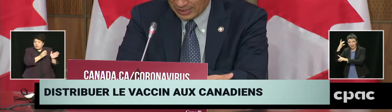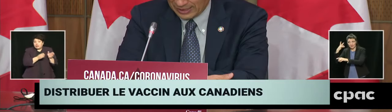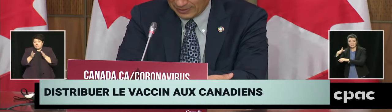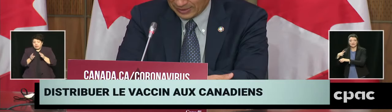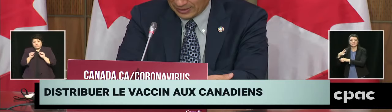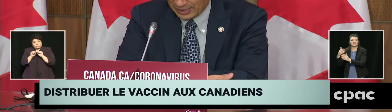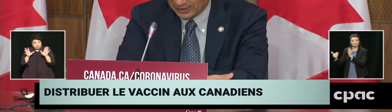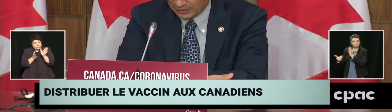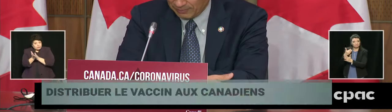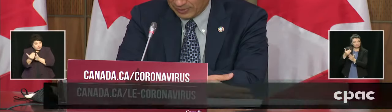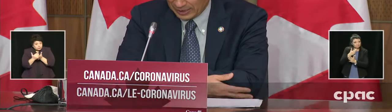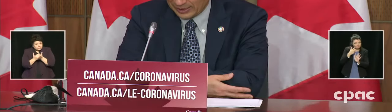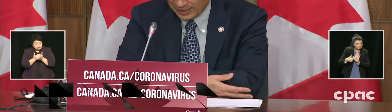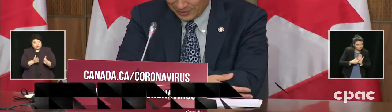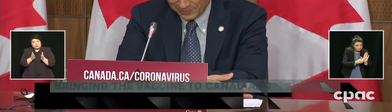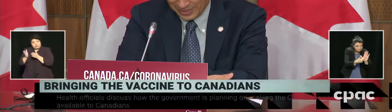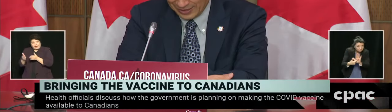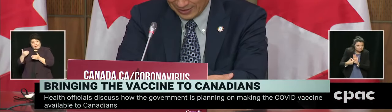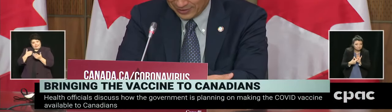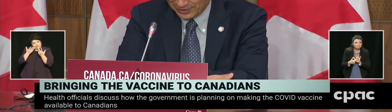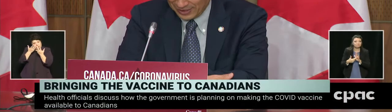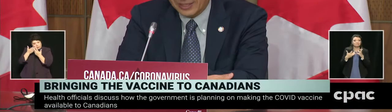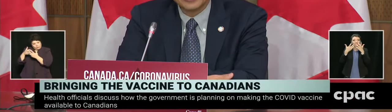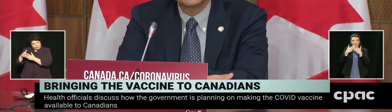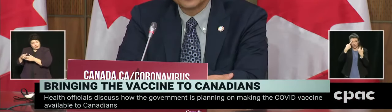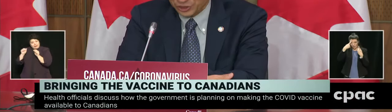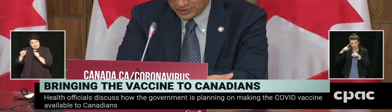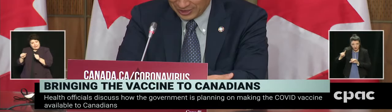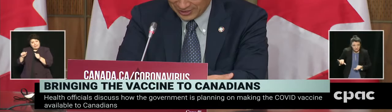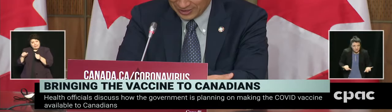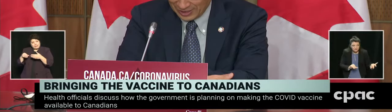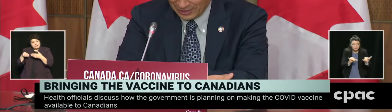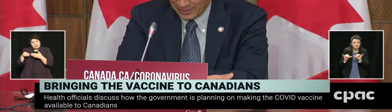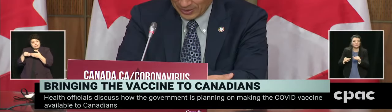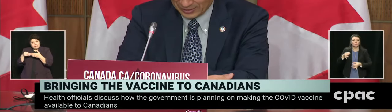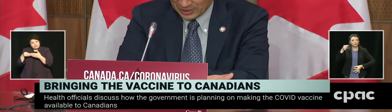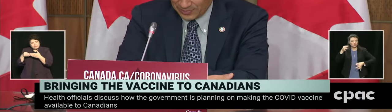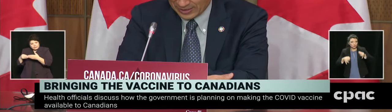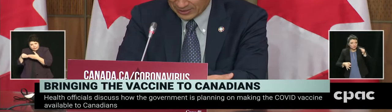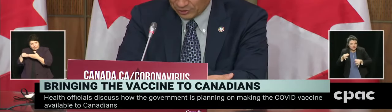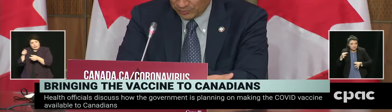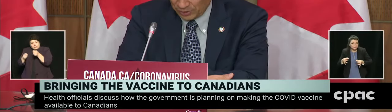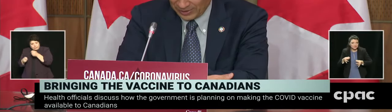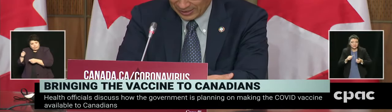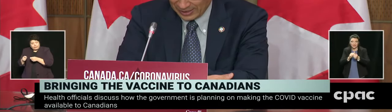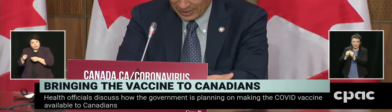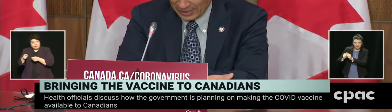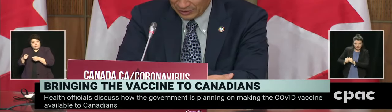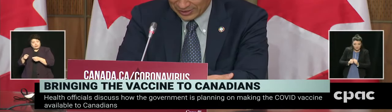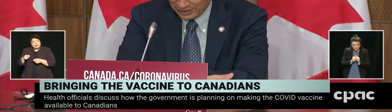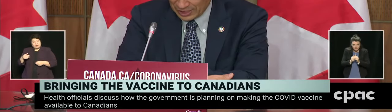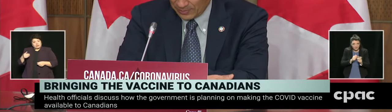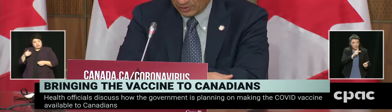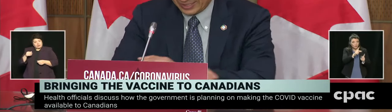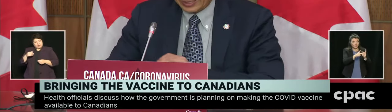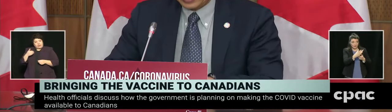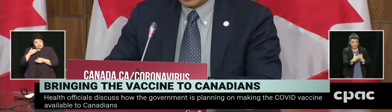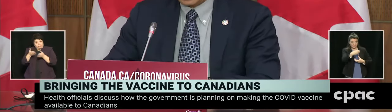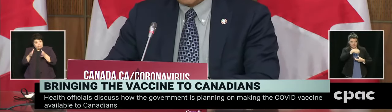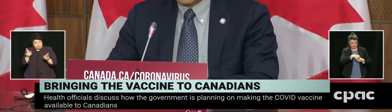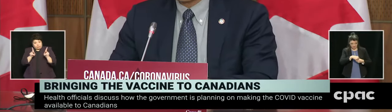cohérence et l'adaptabilité, l'équité et la justice, la participation du public et le